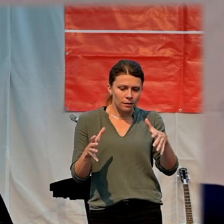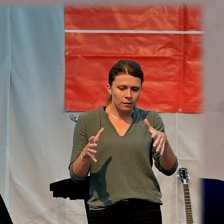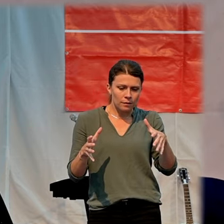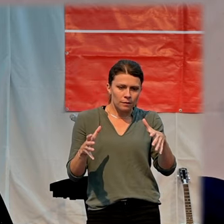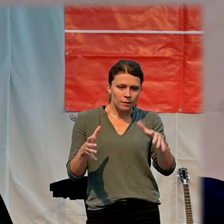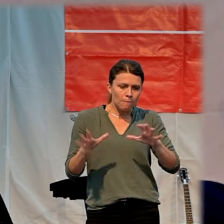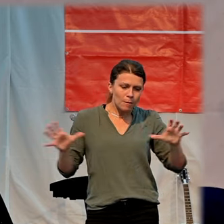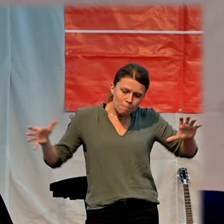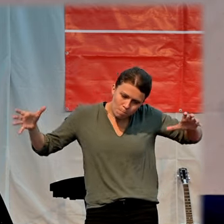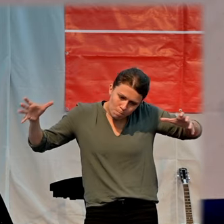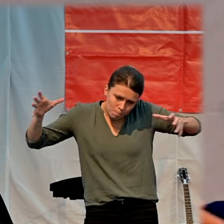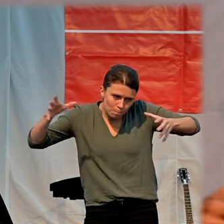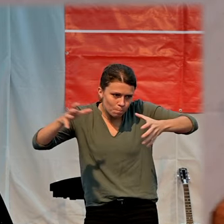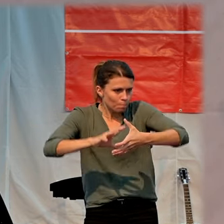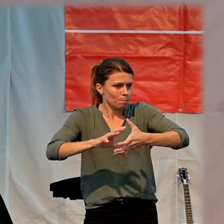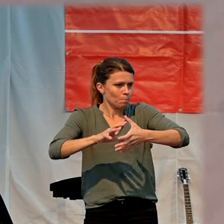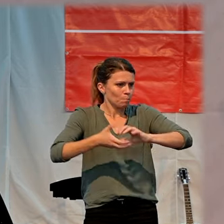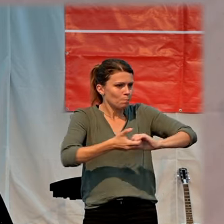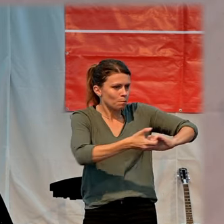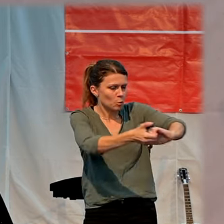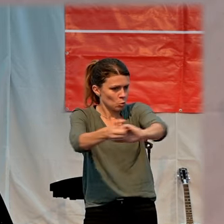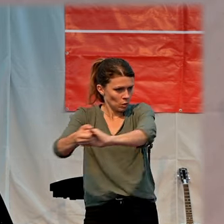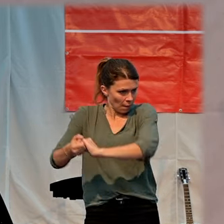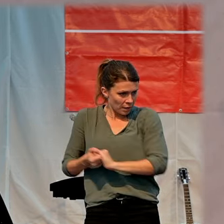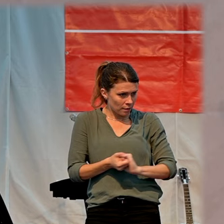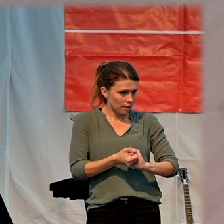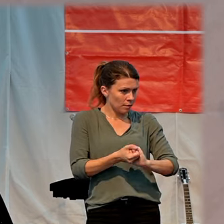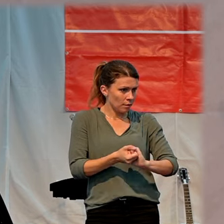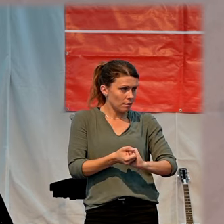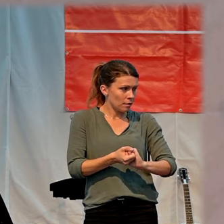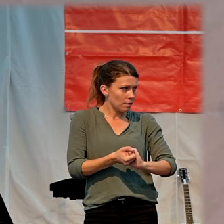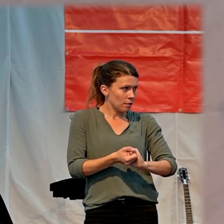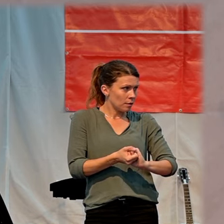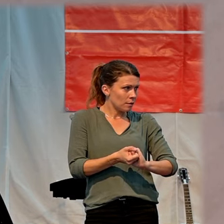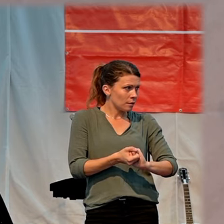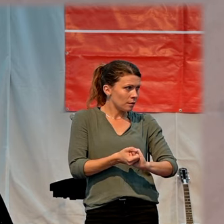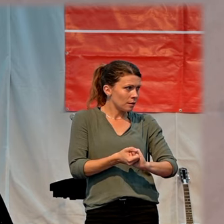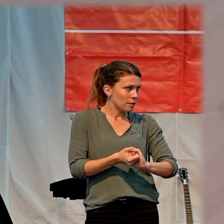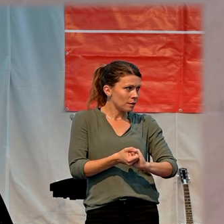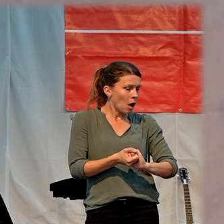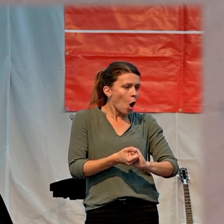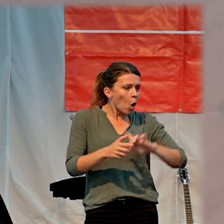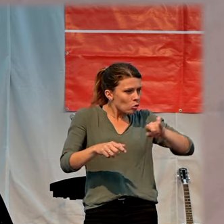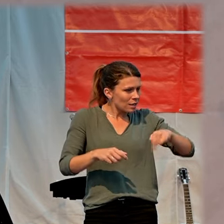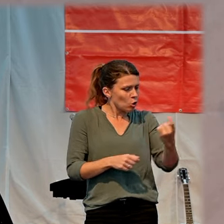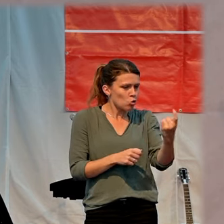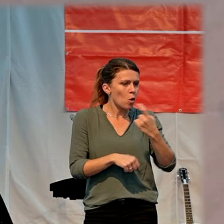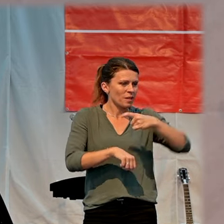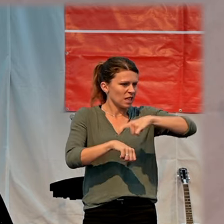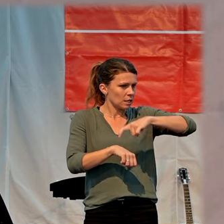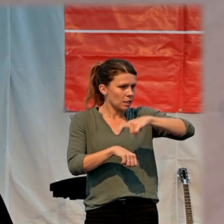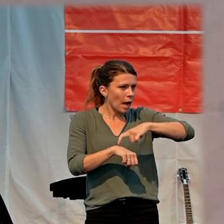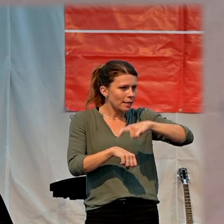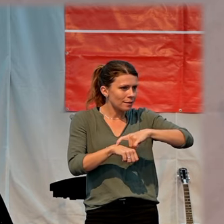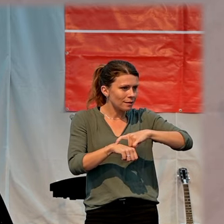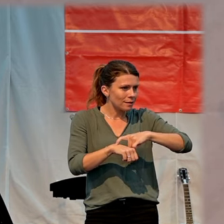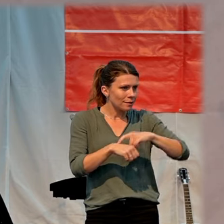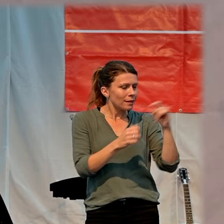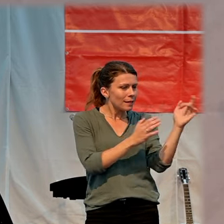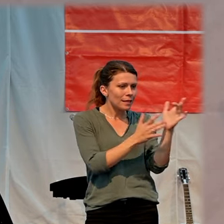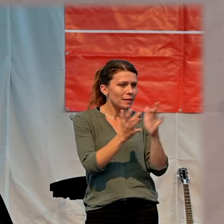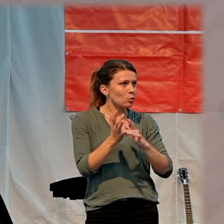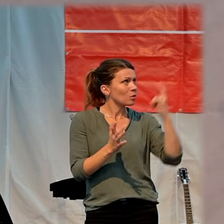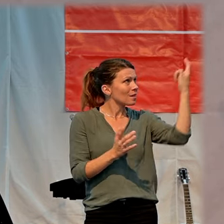das fasst er nochmal zusammen, ja? Und dann gibt es eine Zeit, wo er hier auf der